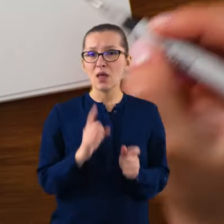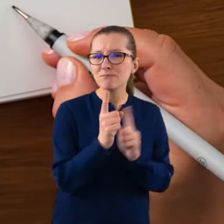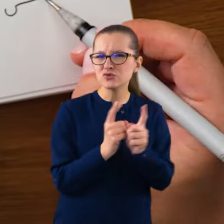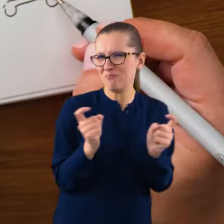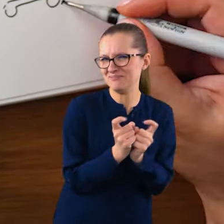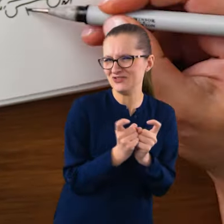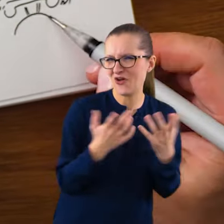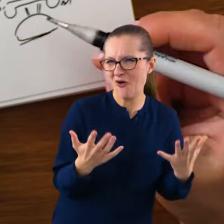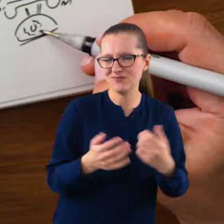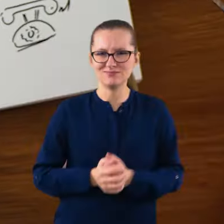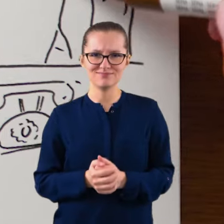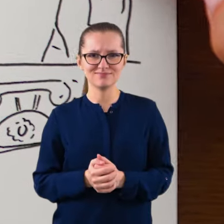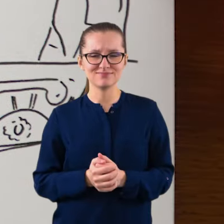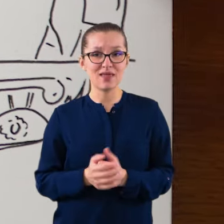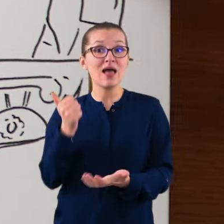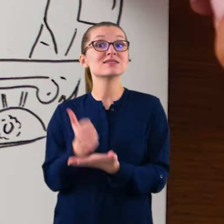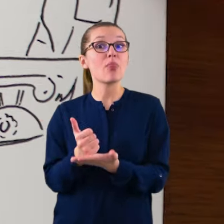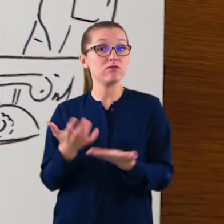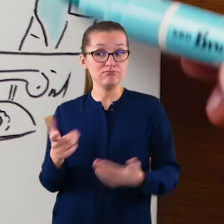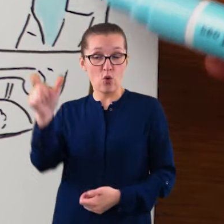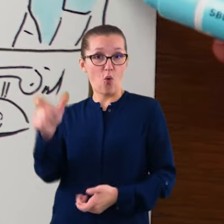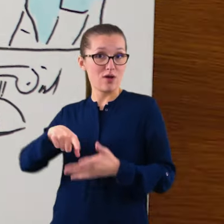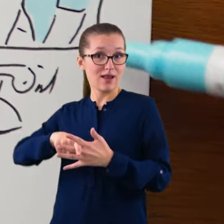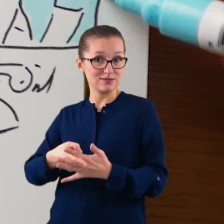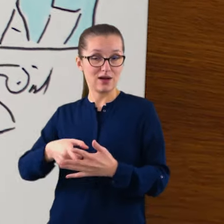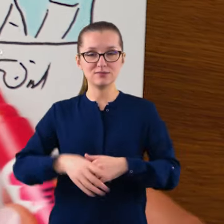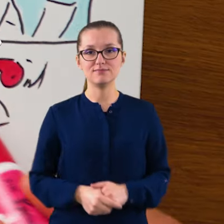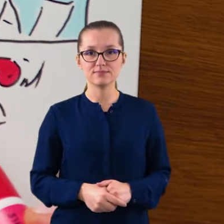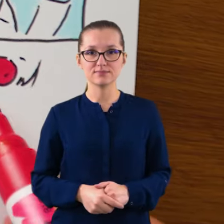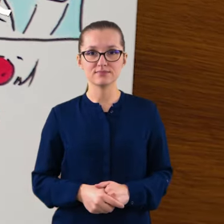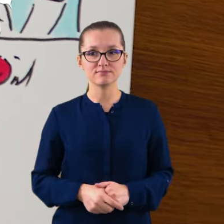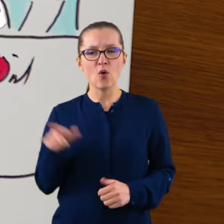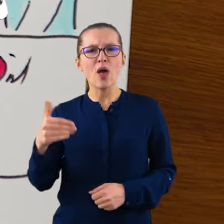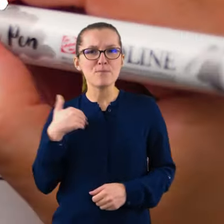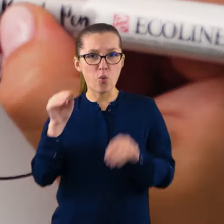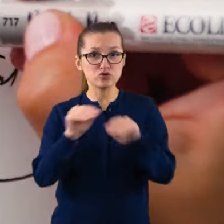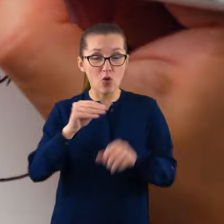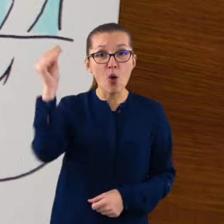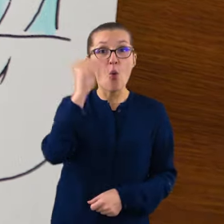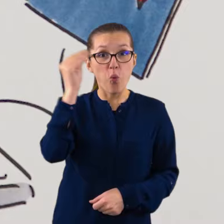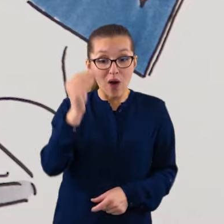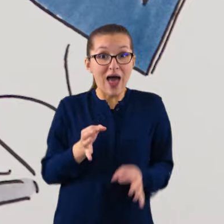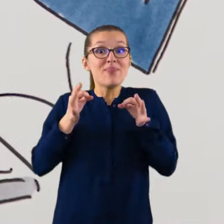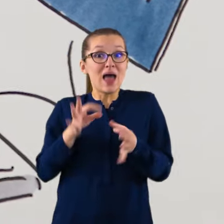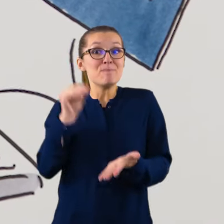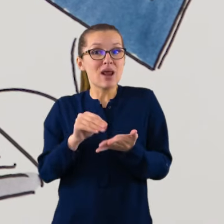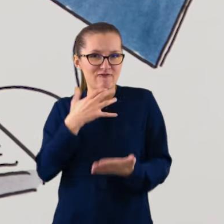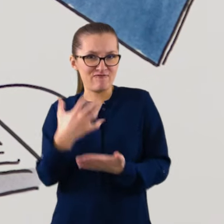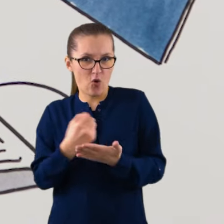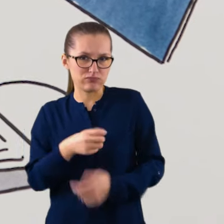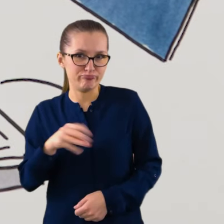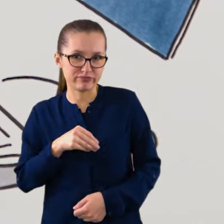Szybko znalazła pracę jako pracownik rejestracji w pobliskiej przychodni. Teraz w praktyce może wykorzystać to, czego nauczyła się na